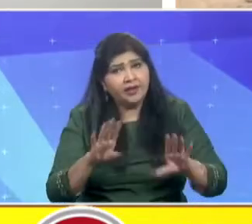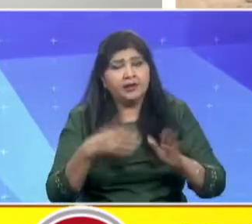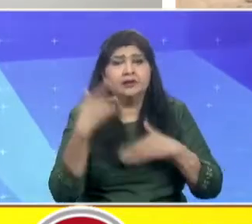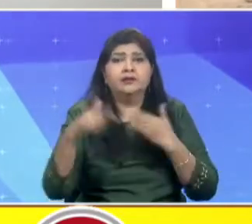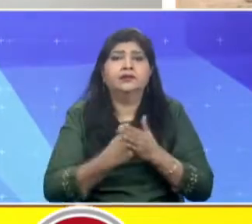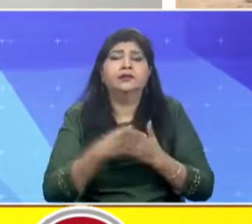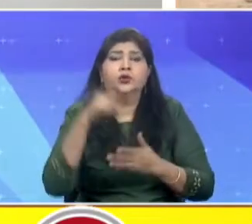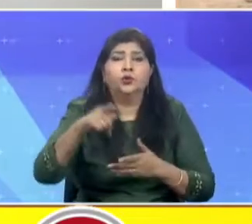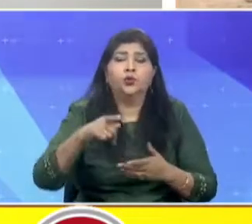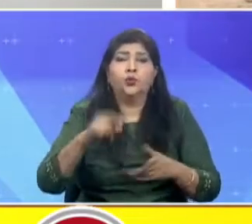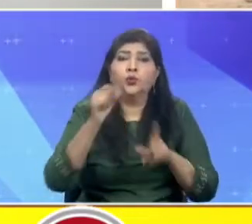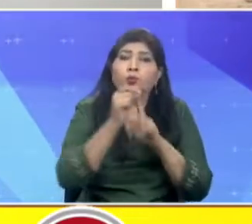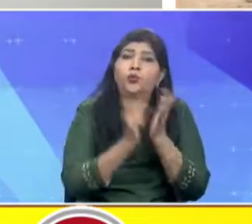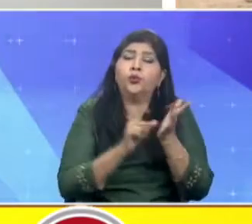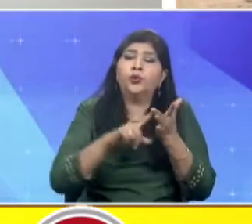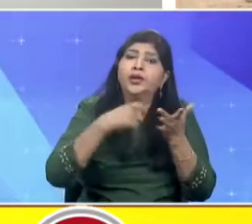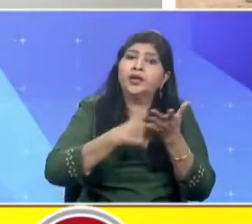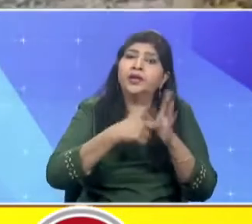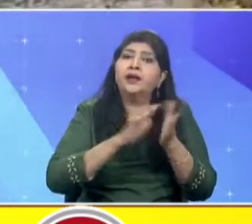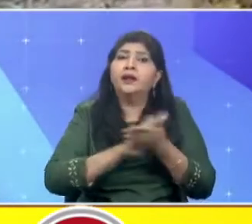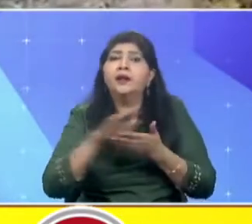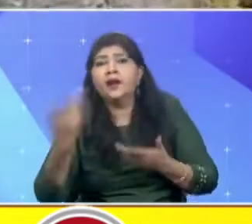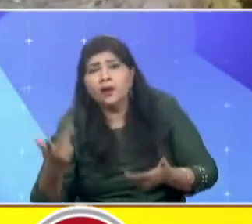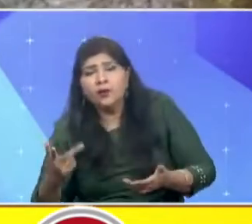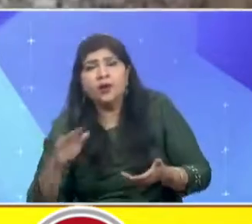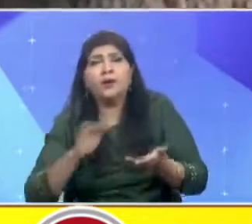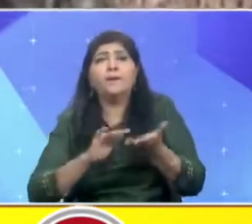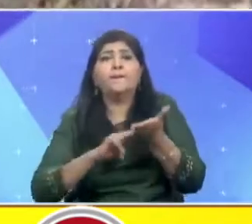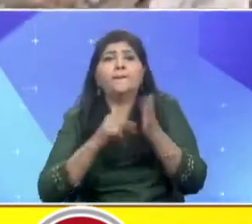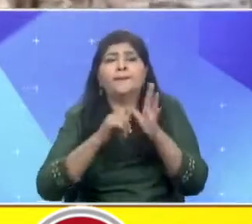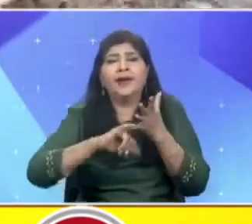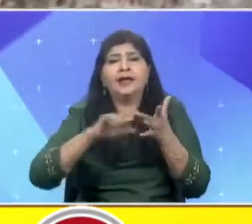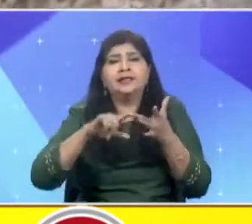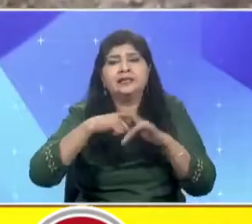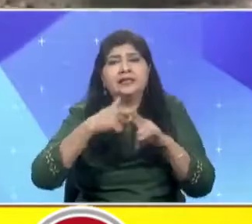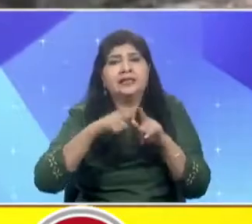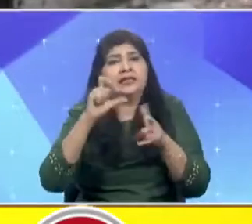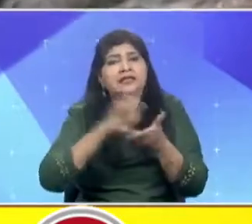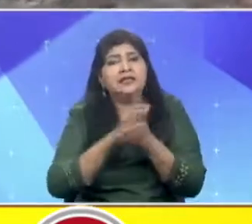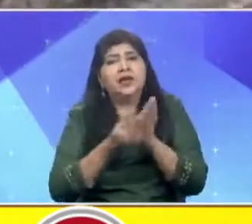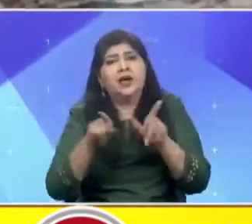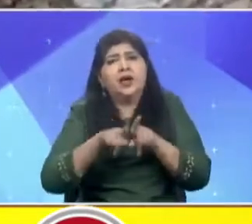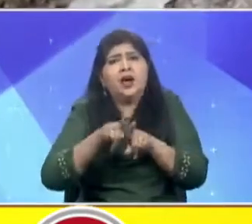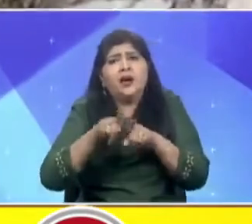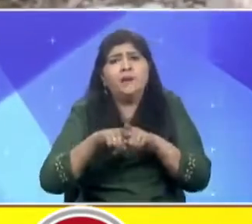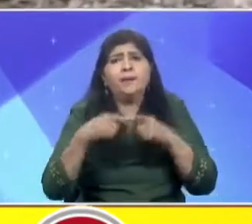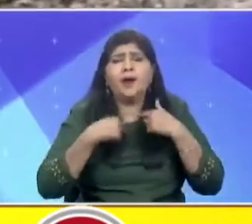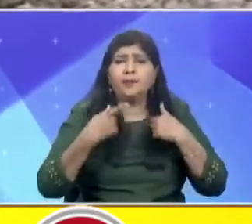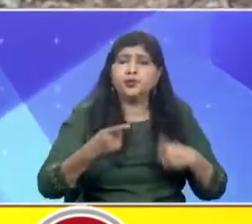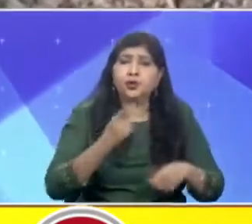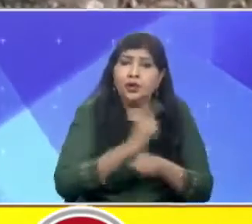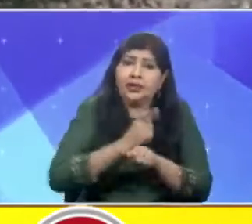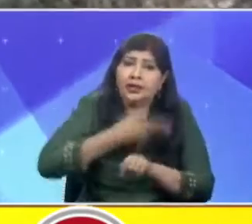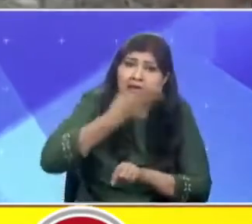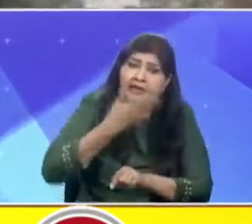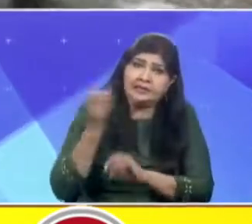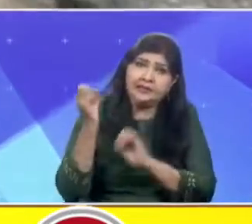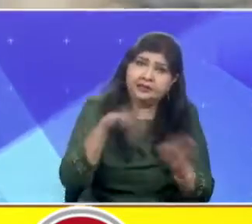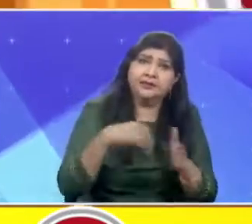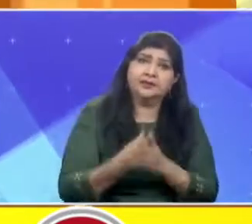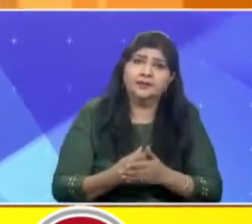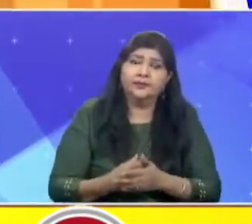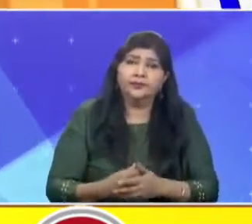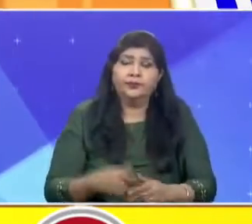हैं। पुरी के राहुल हो या नासिक के चंद्रकिशोर, ये हम सबको बहुत कुछ सिखाते